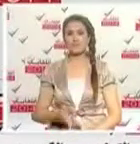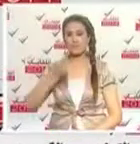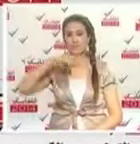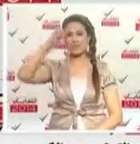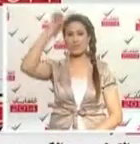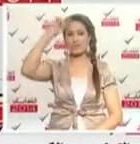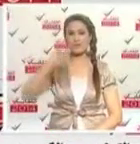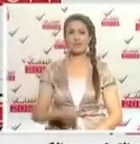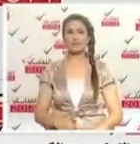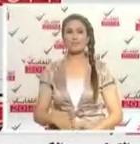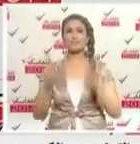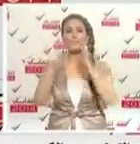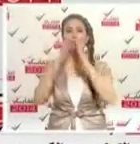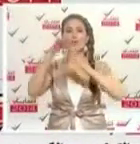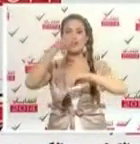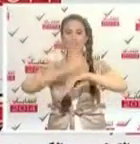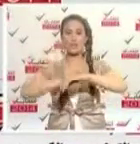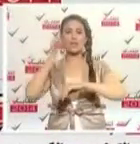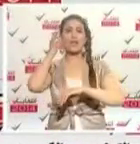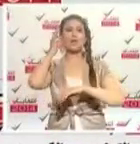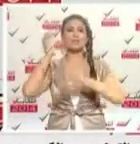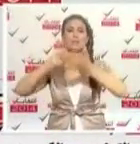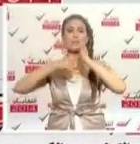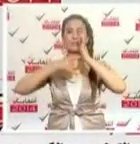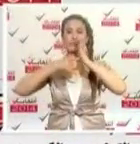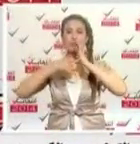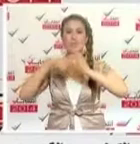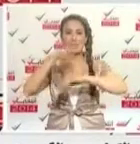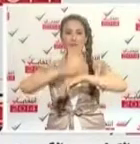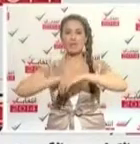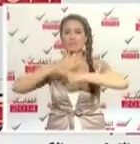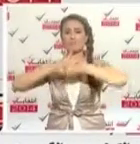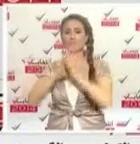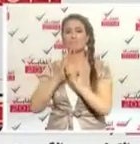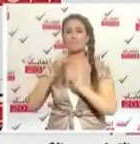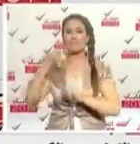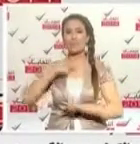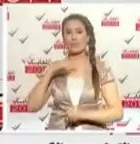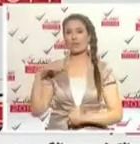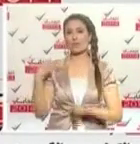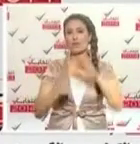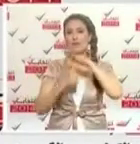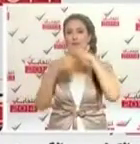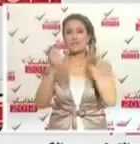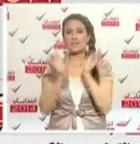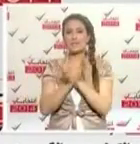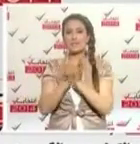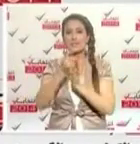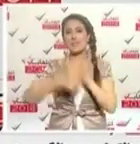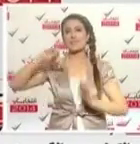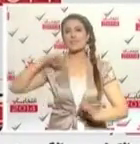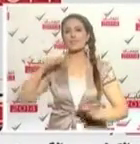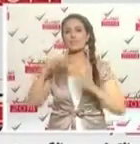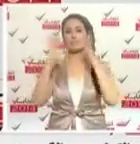بسم الله الرحمن الرحيم. أهلي في القصرين الحبيبة، أهلي في القصرين الجريحة. أنا محمد الهادي السيحي، رئيس قائمة حركة الشباب